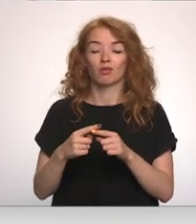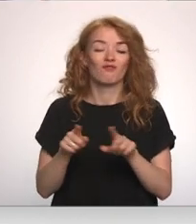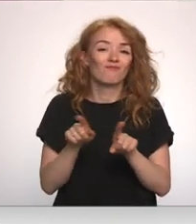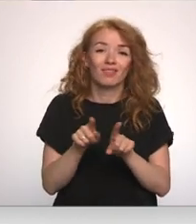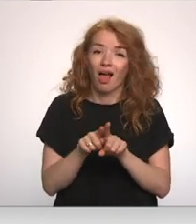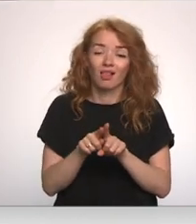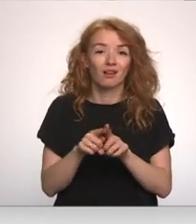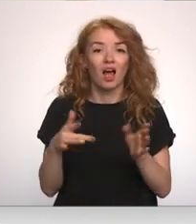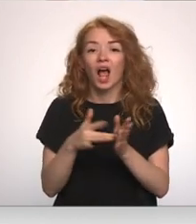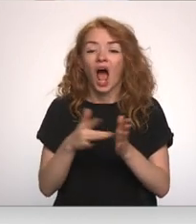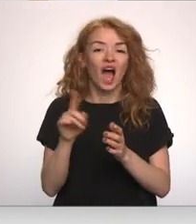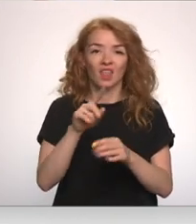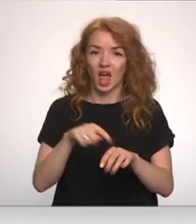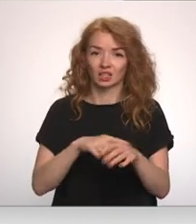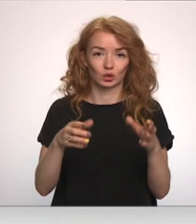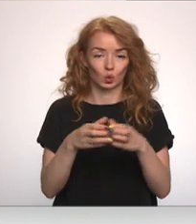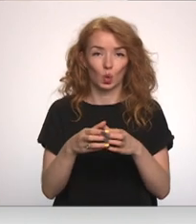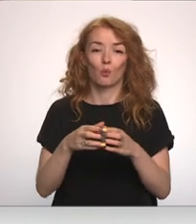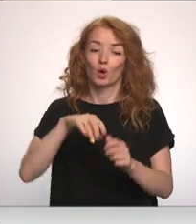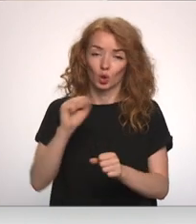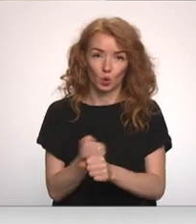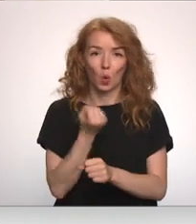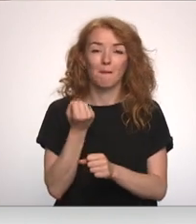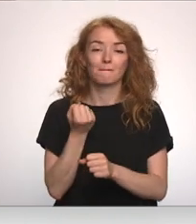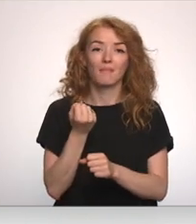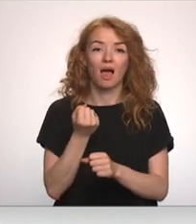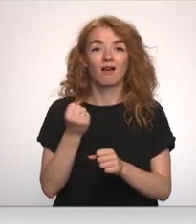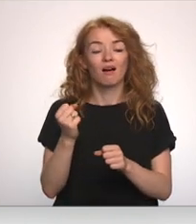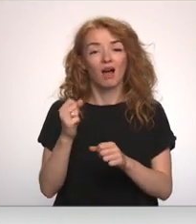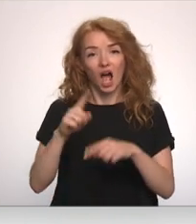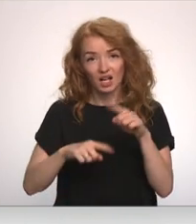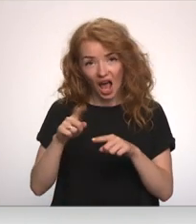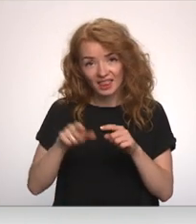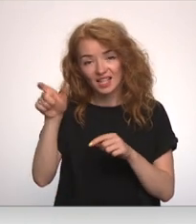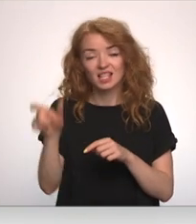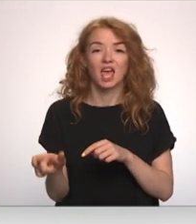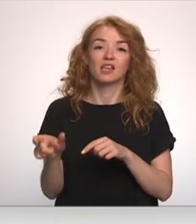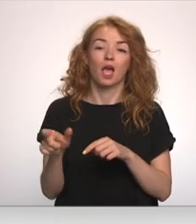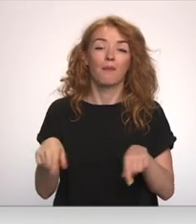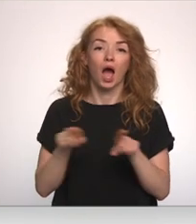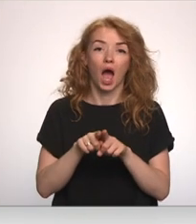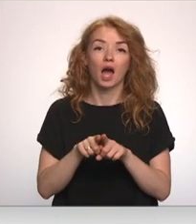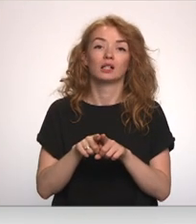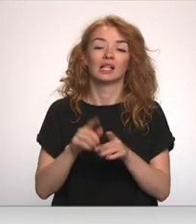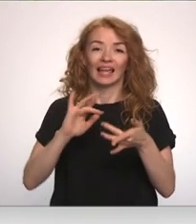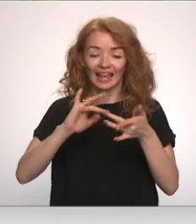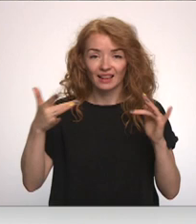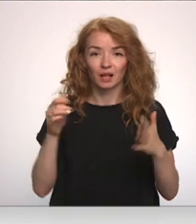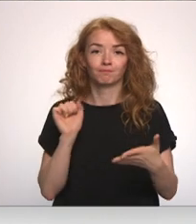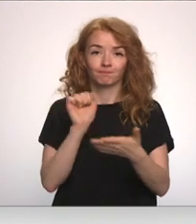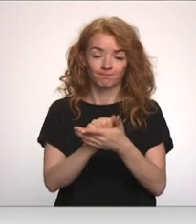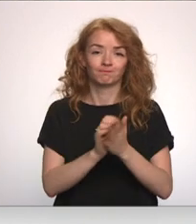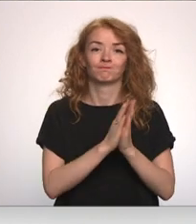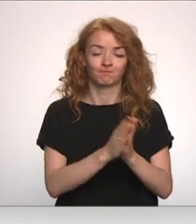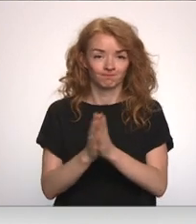no tā, kāda ir asins grupa. Tomēr ne tikai tuviniekiem, cietušo tuviniekiem, arī sociālajos tīklos ir